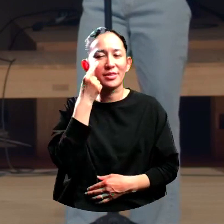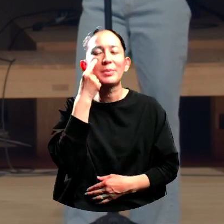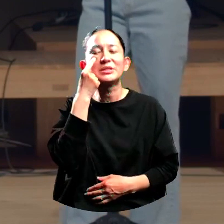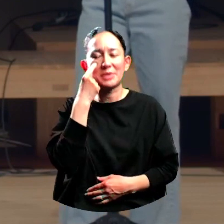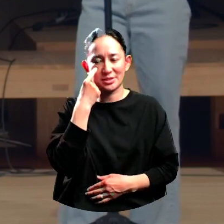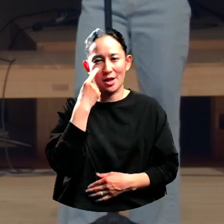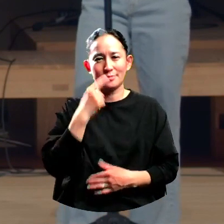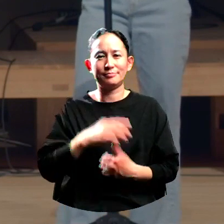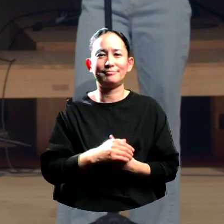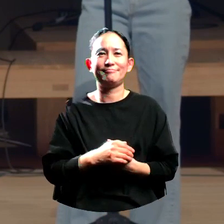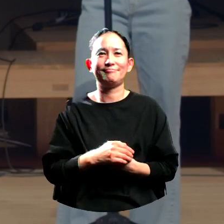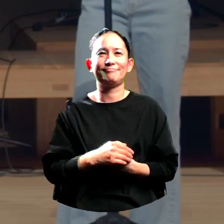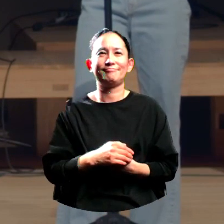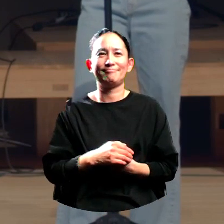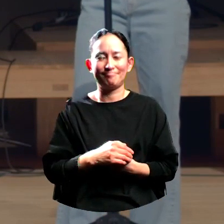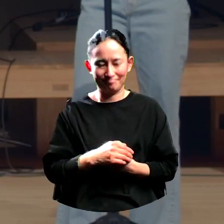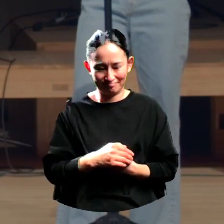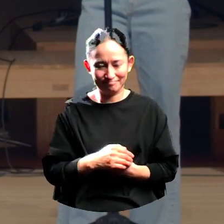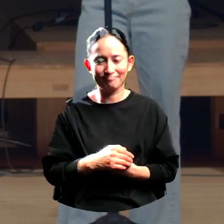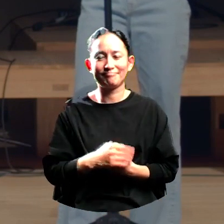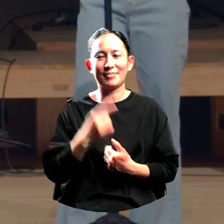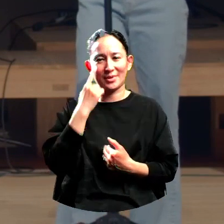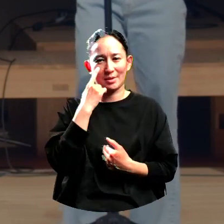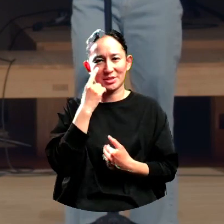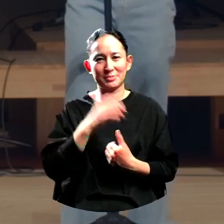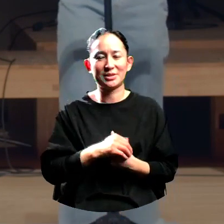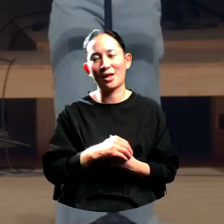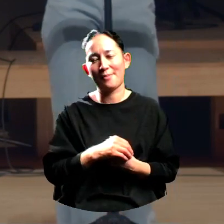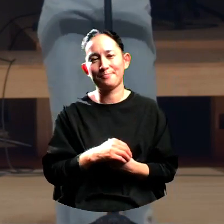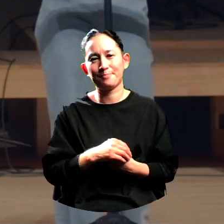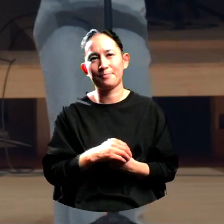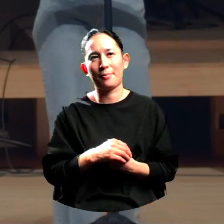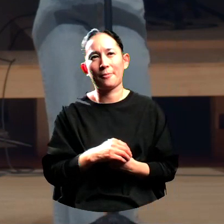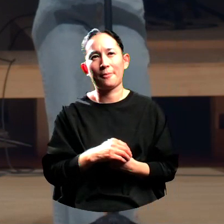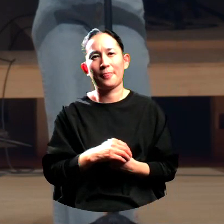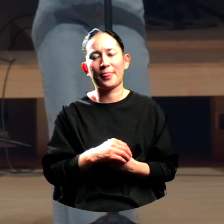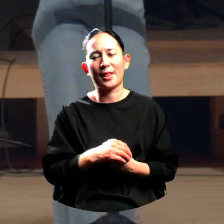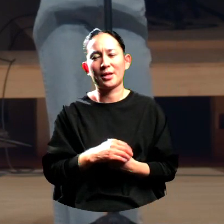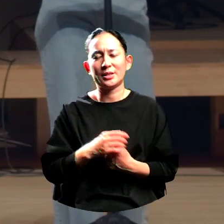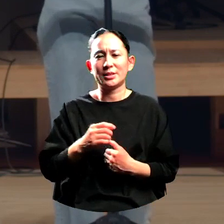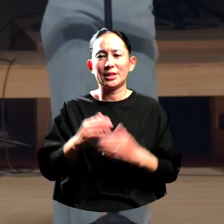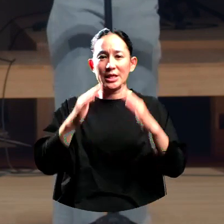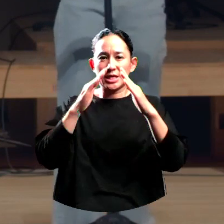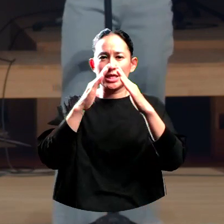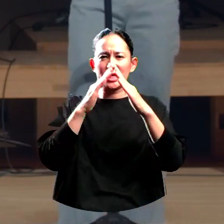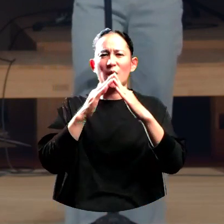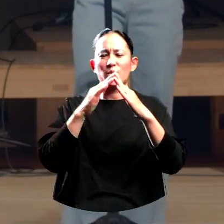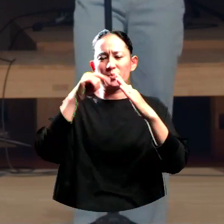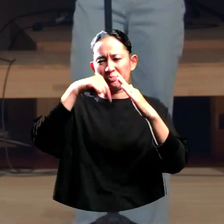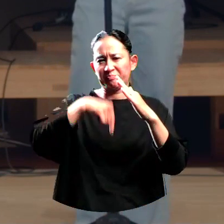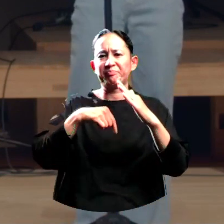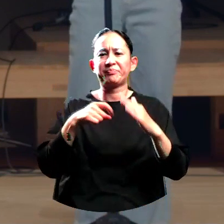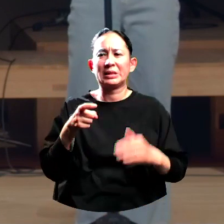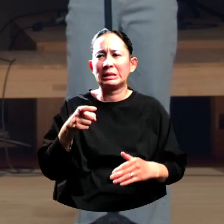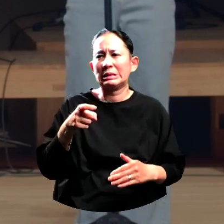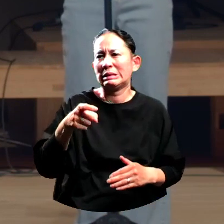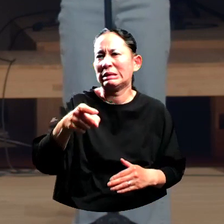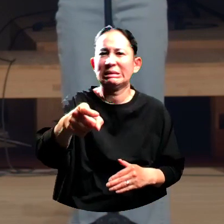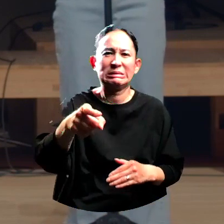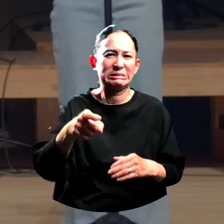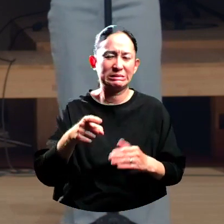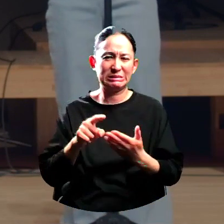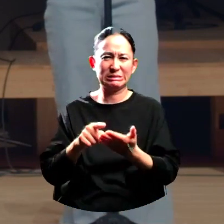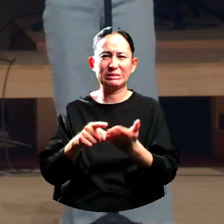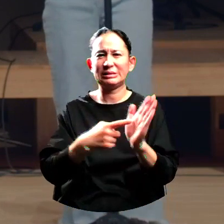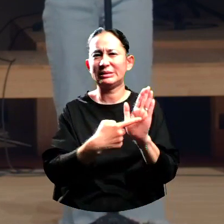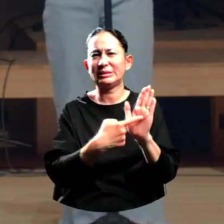in Hawaii? 試しました。 I had to.、 ね、やつが家の中に現れた。 When I found it in the house, 待って